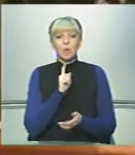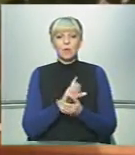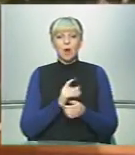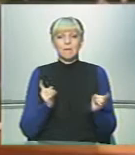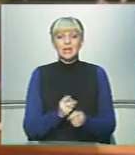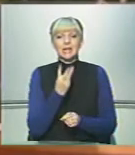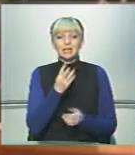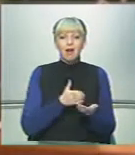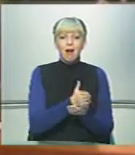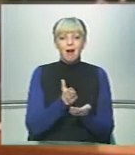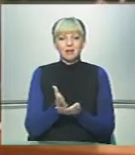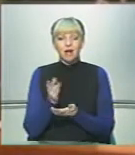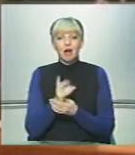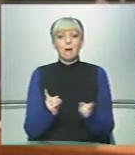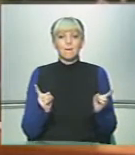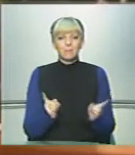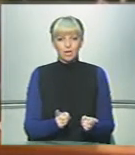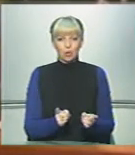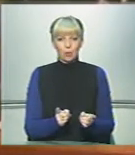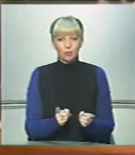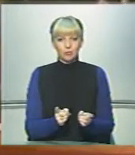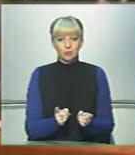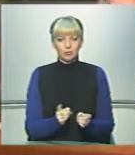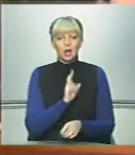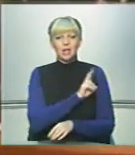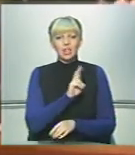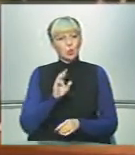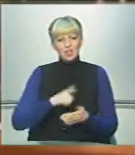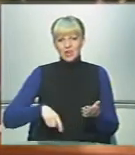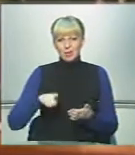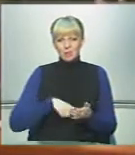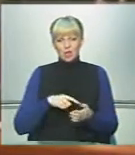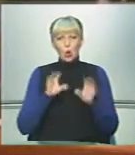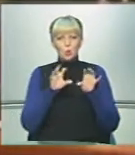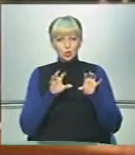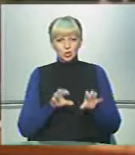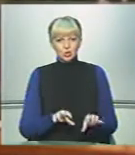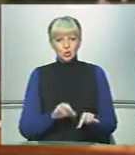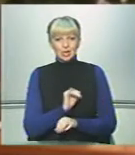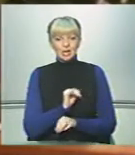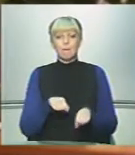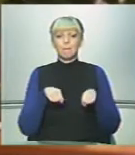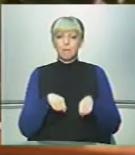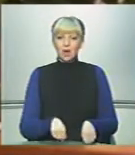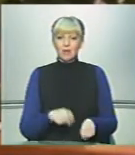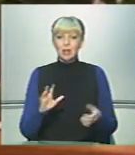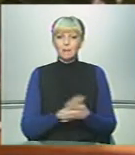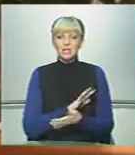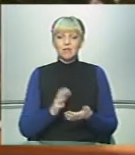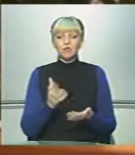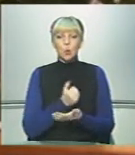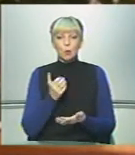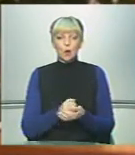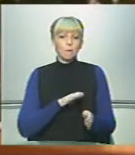мінімум трьохканальне. Як мінімум. Ніхто не відміняв Конституцію і право на безоплатне